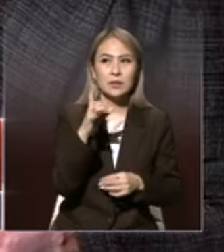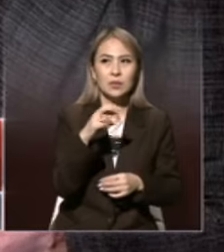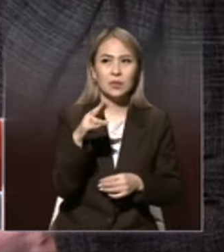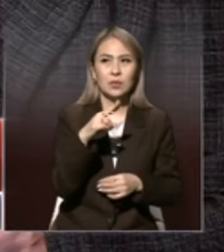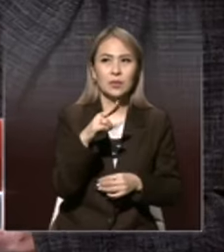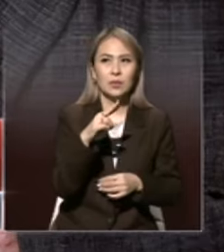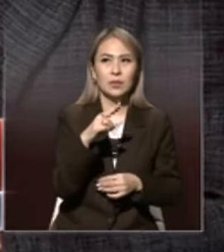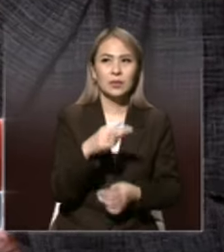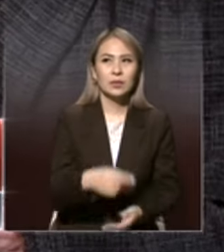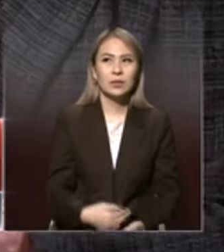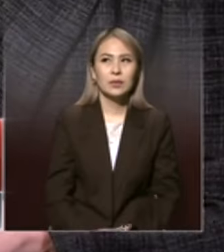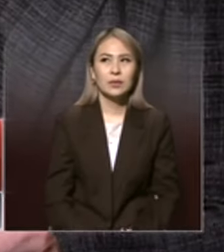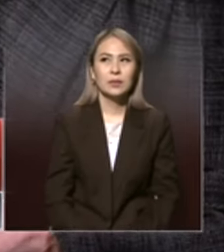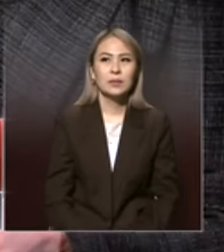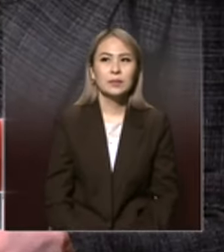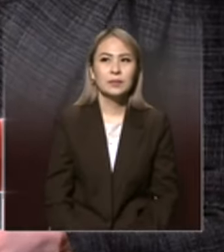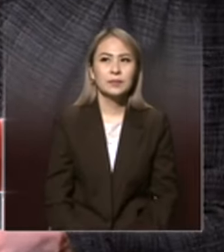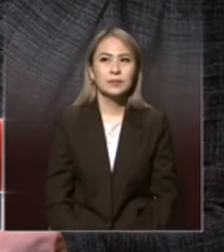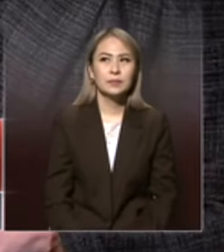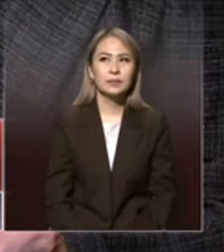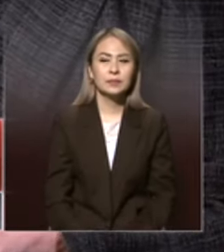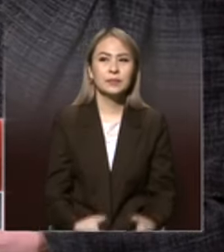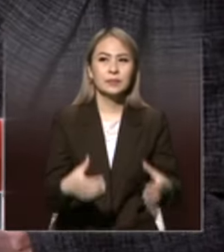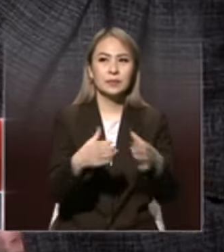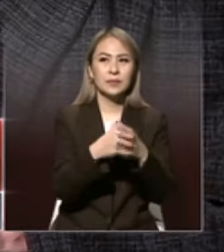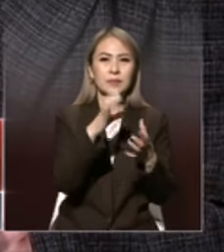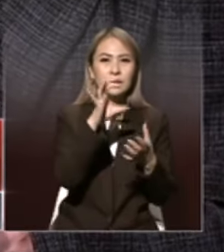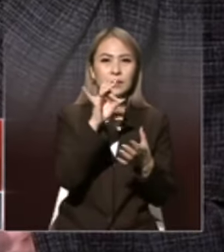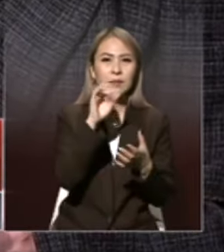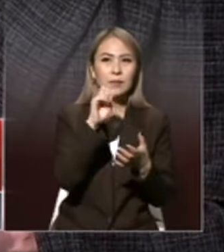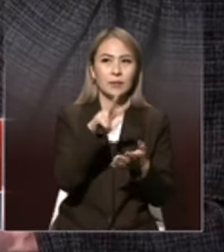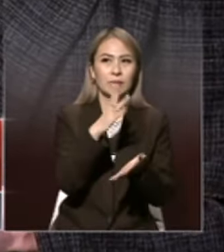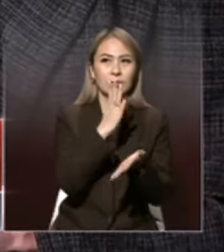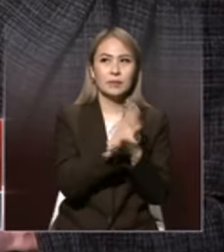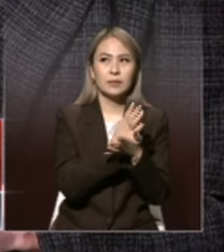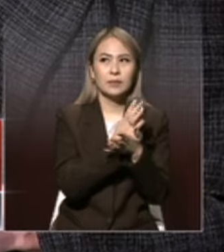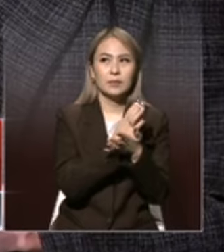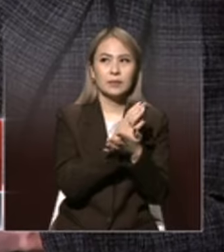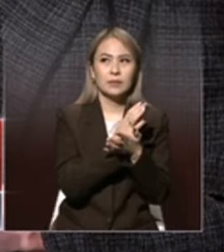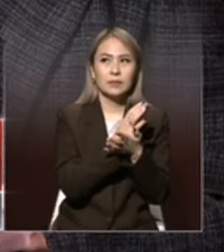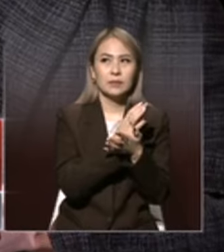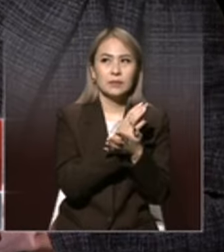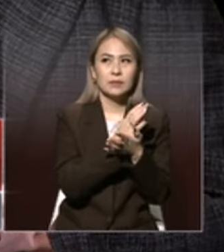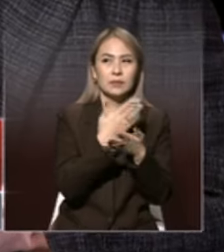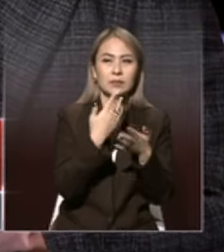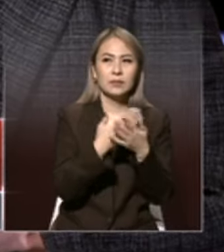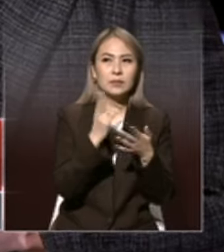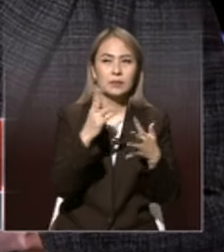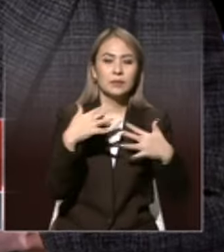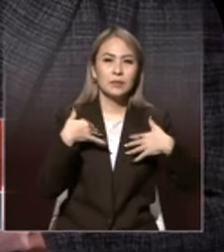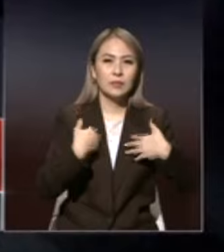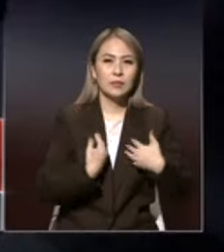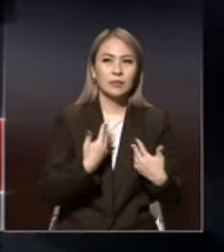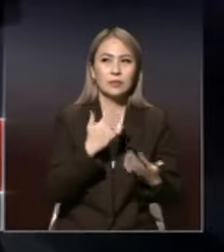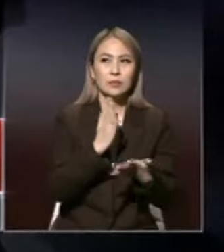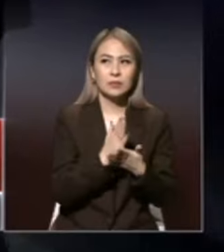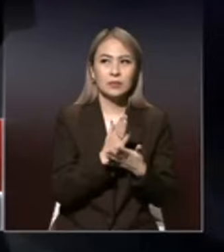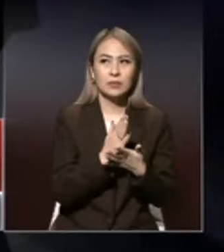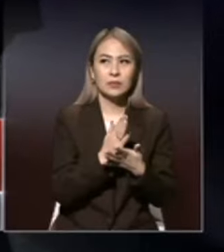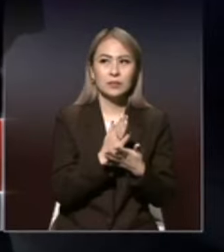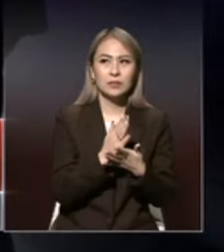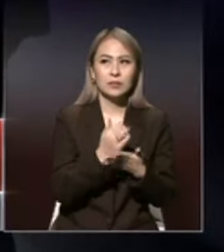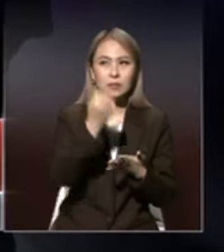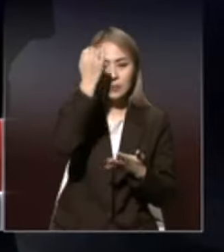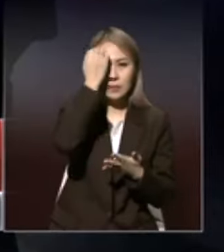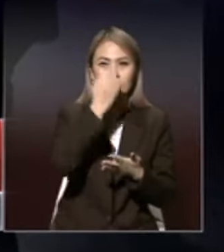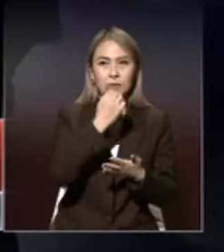ондай нәрселер өте көп. Халықтардың сондай сериал бар. Көрмеппін оны. Сондай бар, өкінішке қарай, Жаннұр ханым, рахмет,